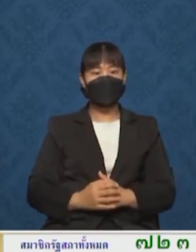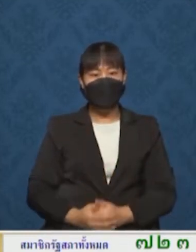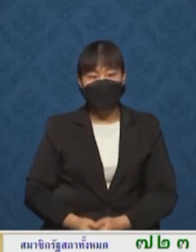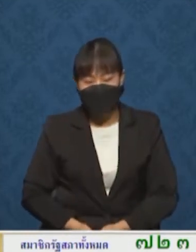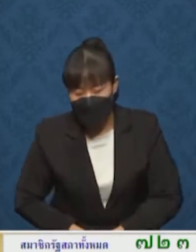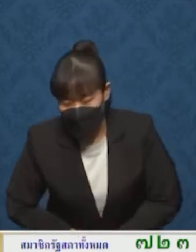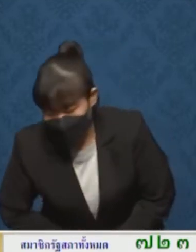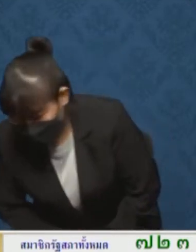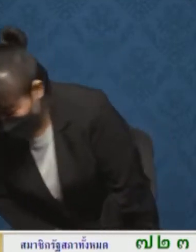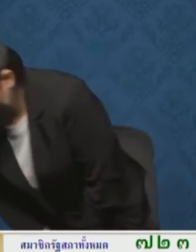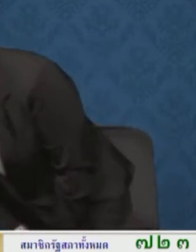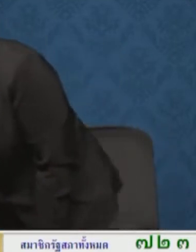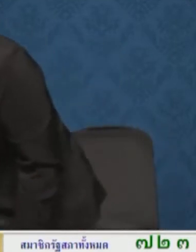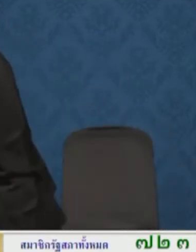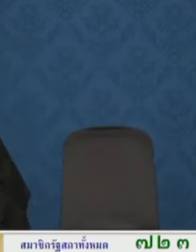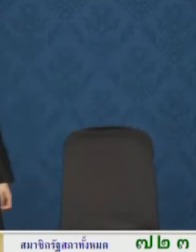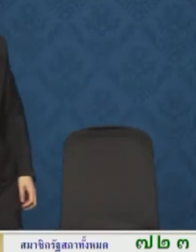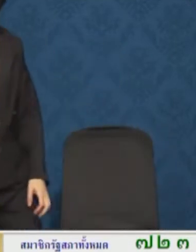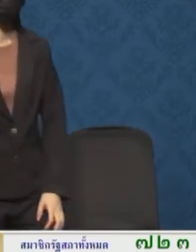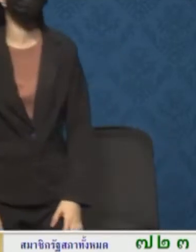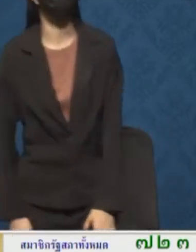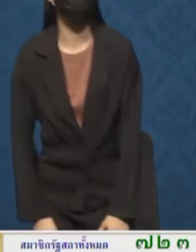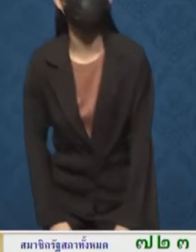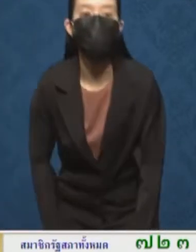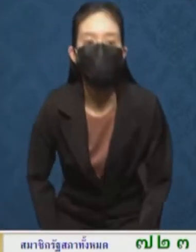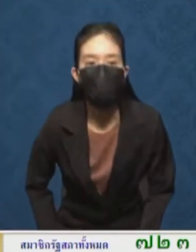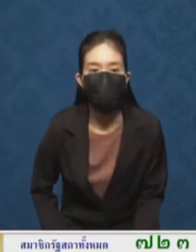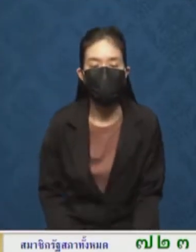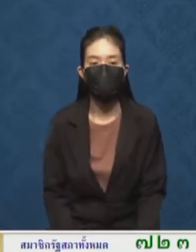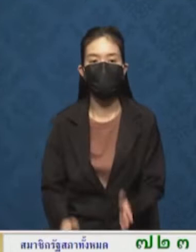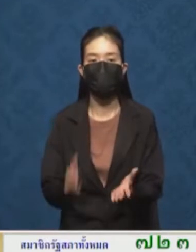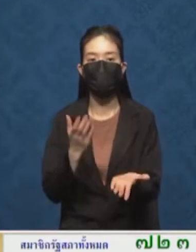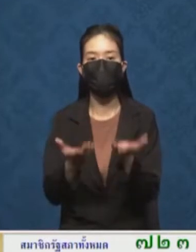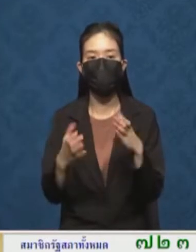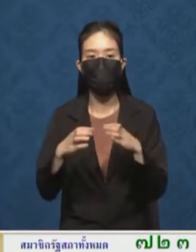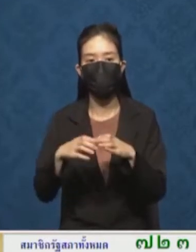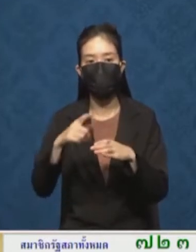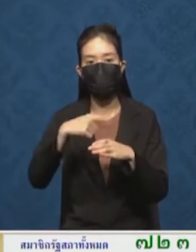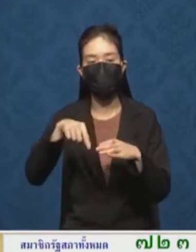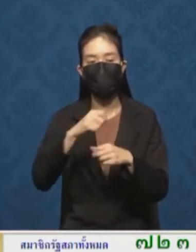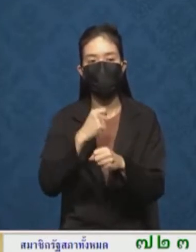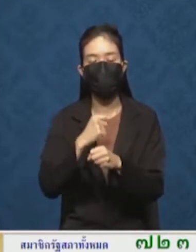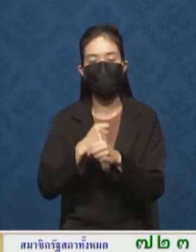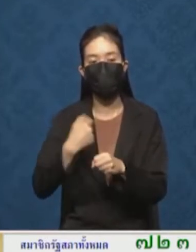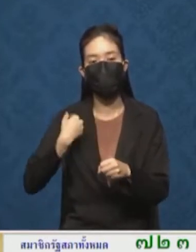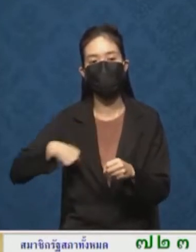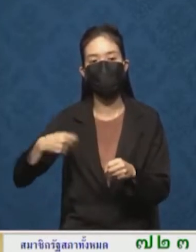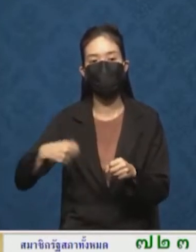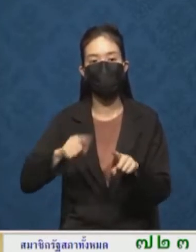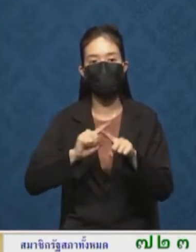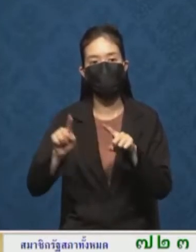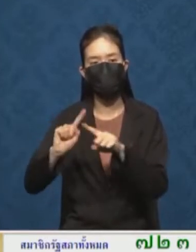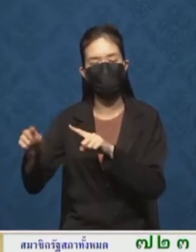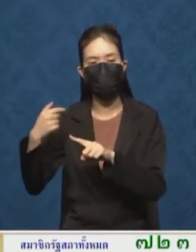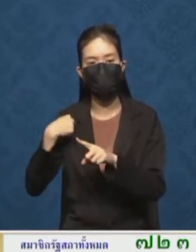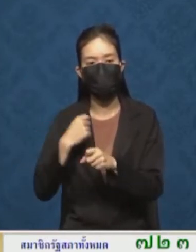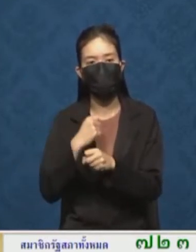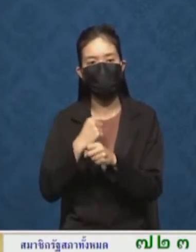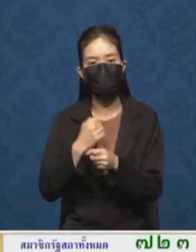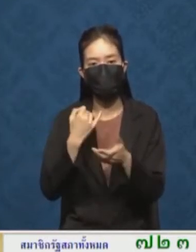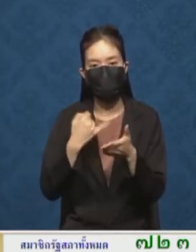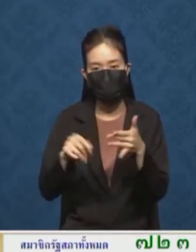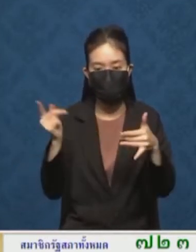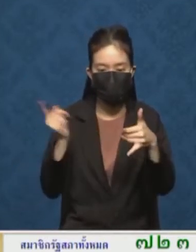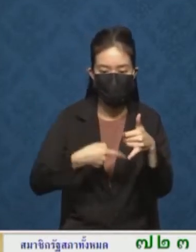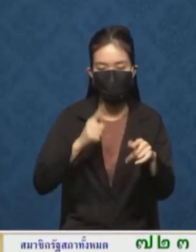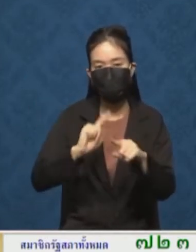หรือตั้งเรื่องไ้ให้นกลองต่ๆ องคกอื่มาลบไปเพื่จะให้สารอื่นวิชัยทำรายนักเมืองฝายประชาทประไตยได้